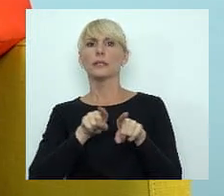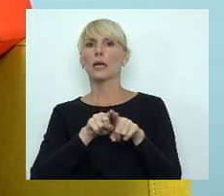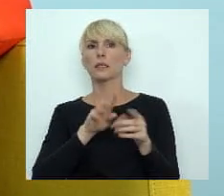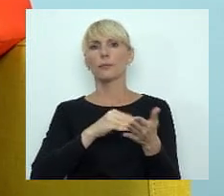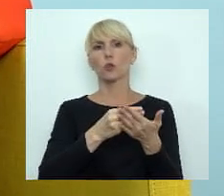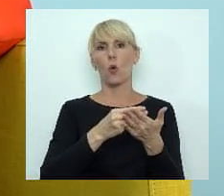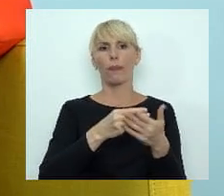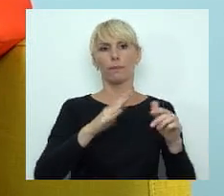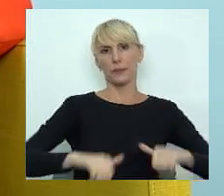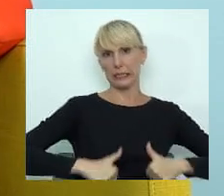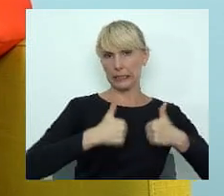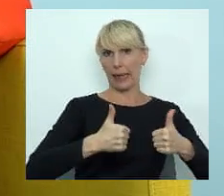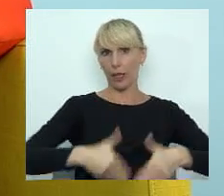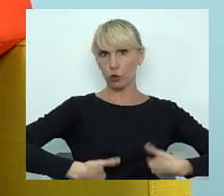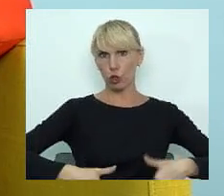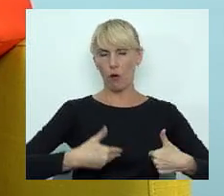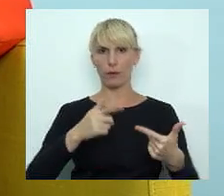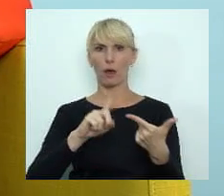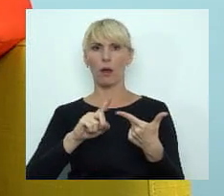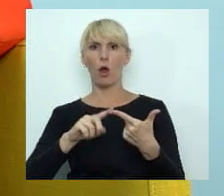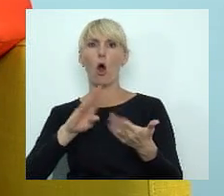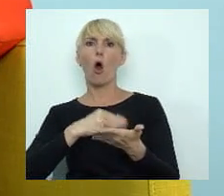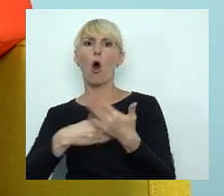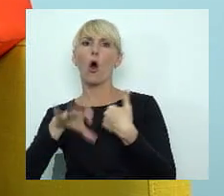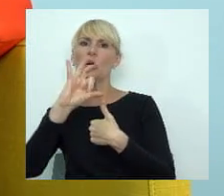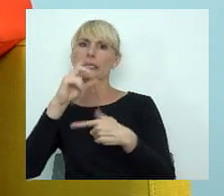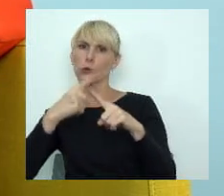stanie zdrowia, znajdziemy dane o